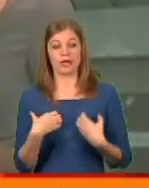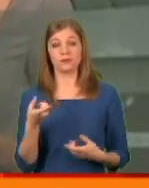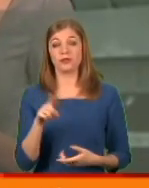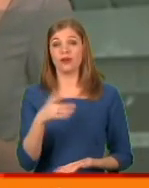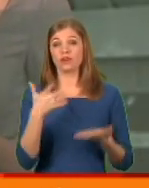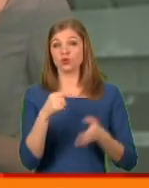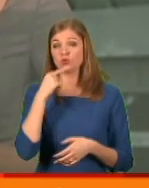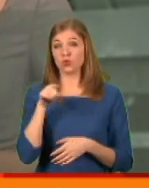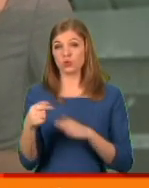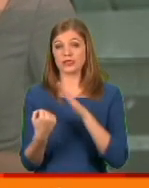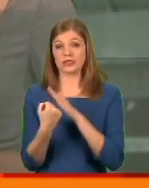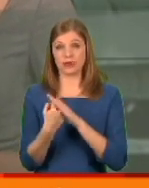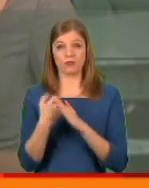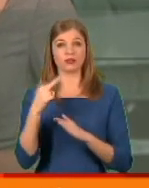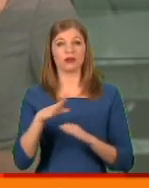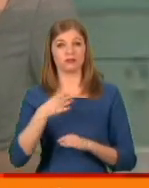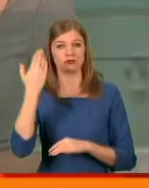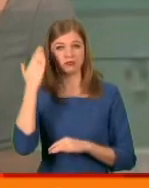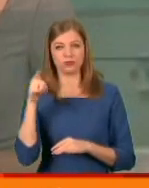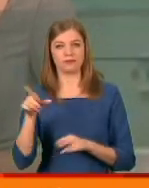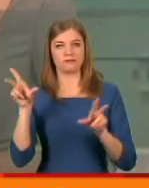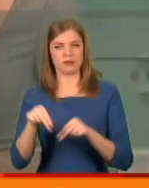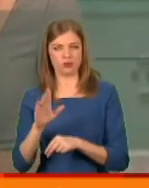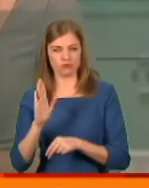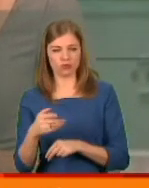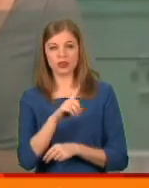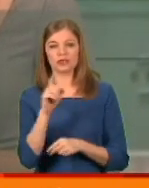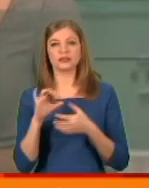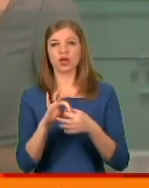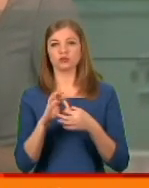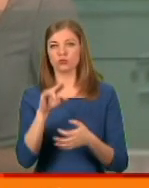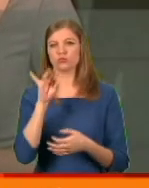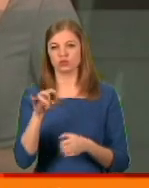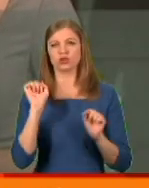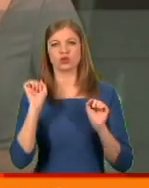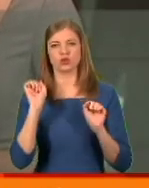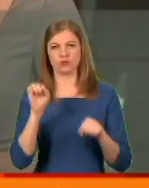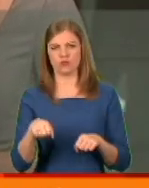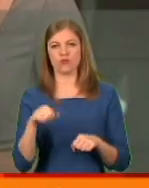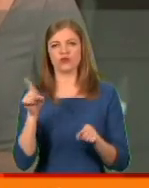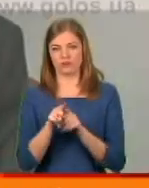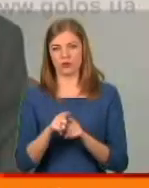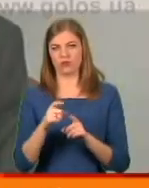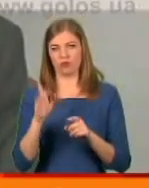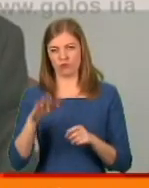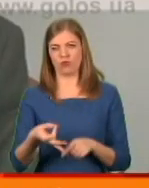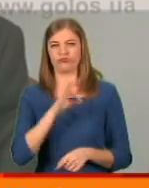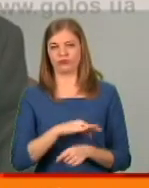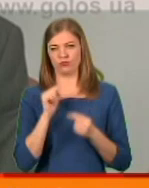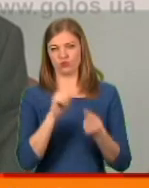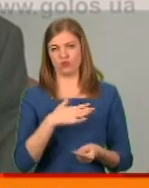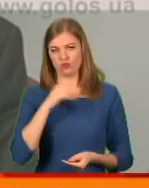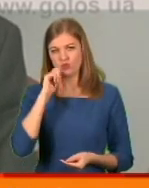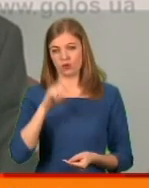якщо російські бази, як це вже було минулого разу, вціліють, за союзників Путін може зігнати зло на нашому сході. Раніше чи